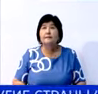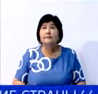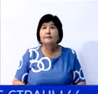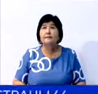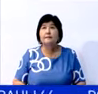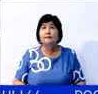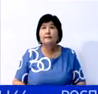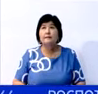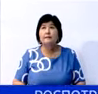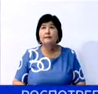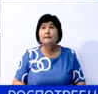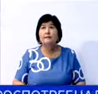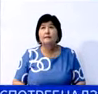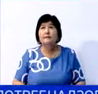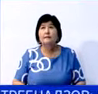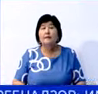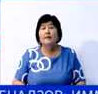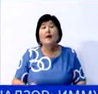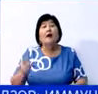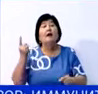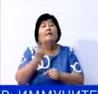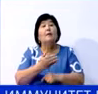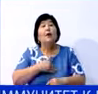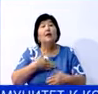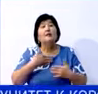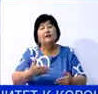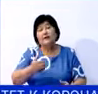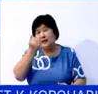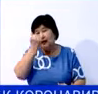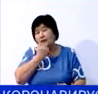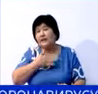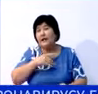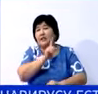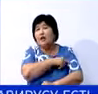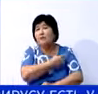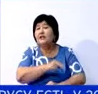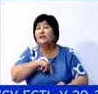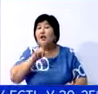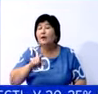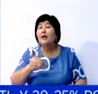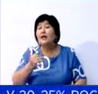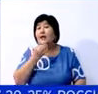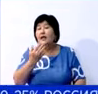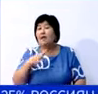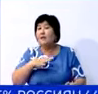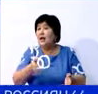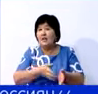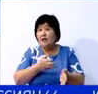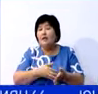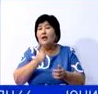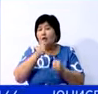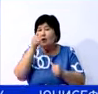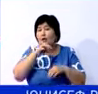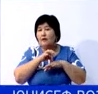қызметкерлеріне үлкен рахмет айтқым келеді. Во-первых, хочу выразить большую благодарность нашим медицинским работникам. И ранее была нехватка.